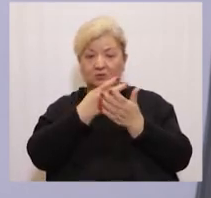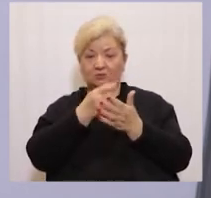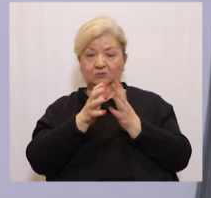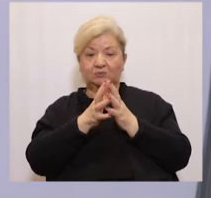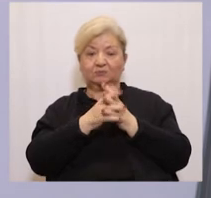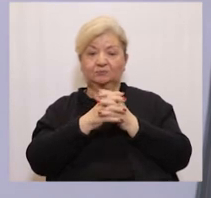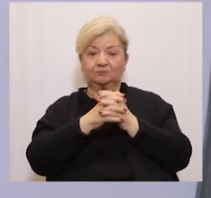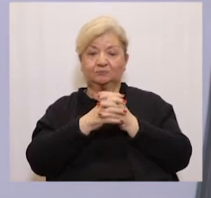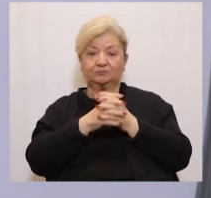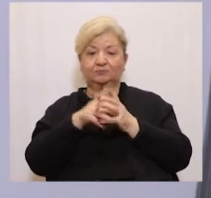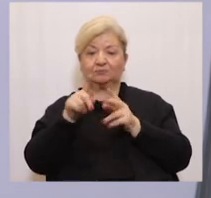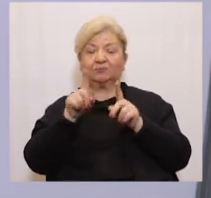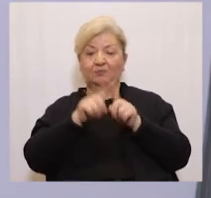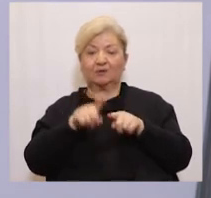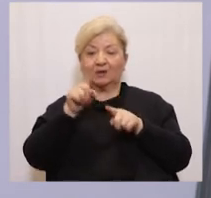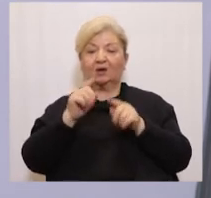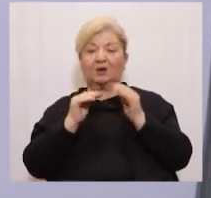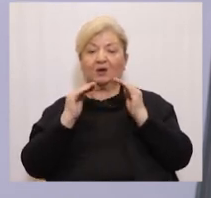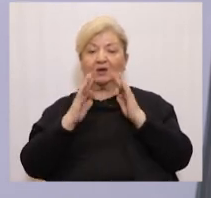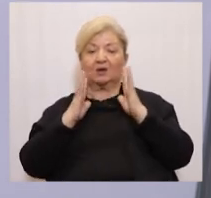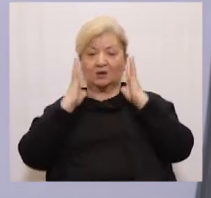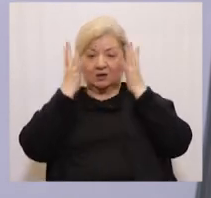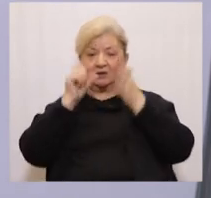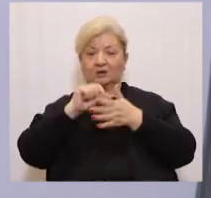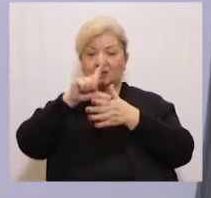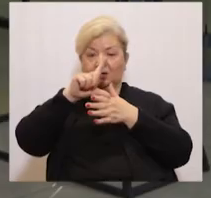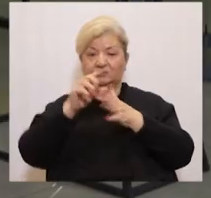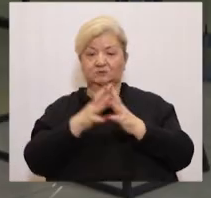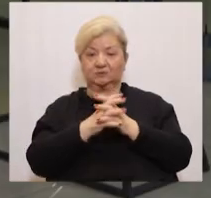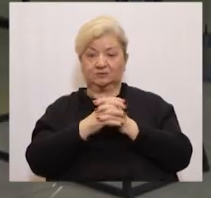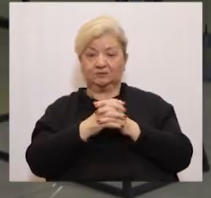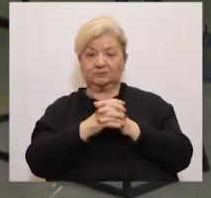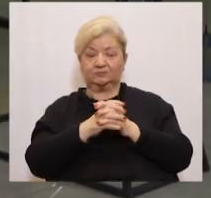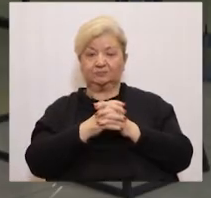ეკრანზე ციხილოთ, მაშინაც გაიზარდა წნევა.